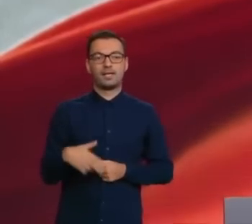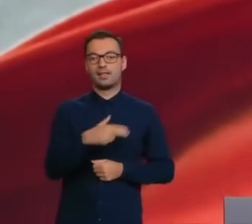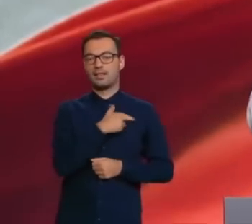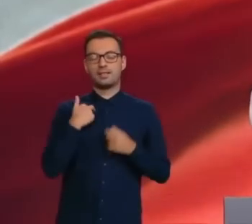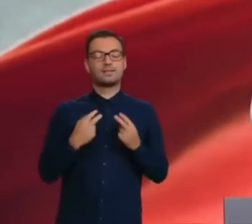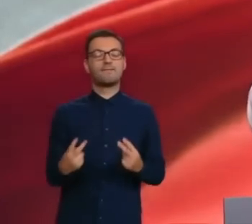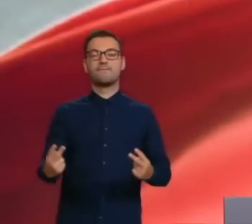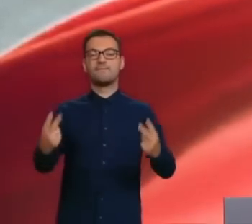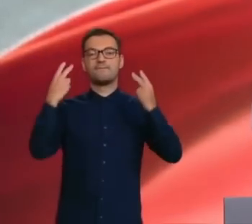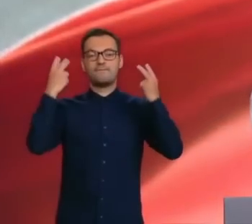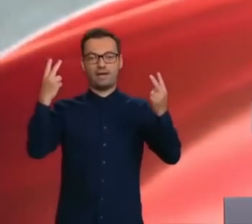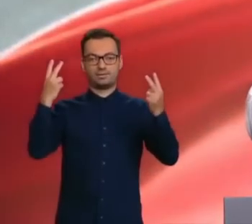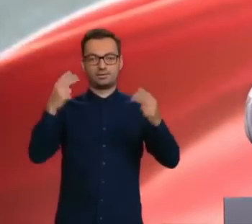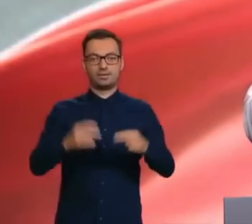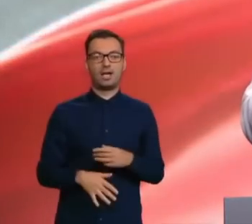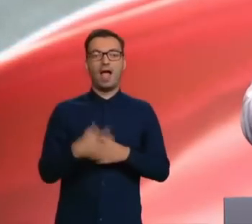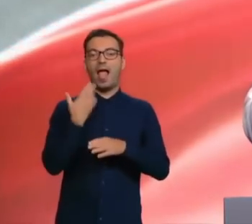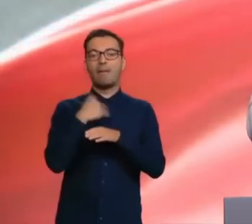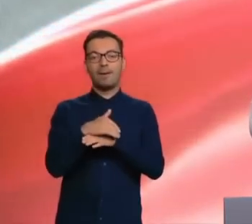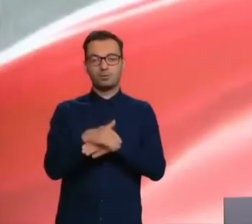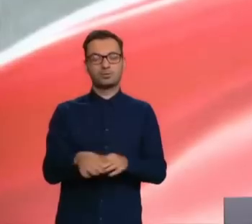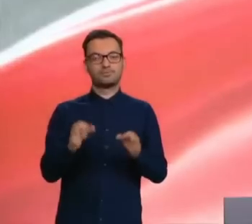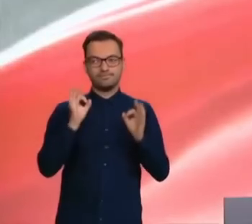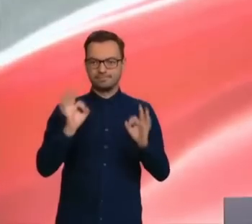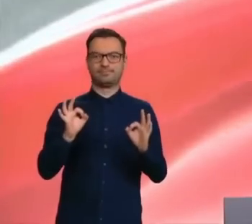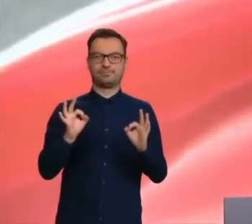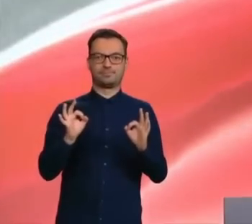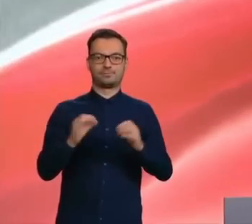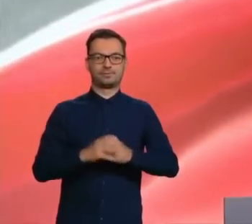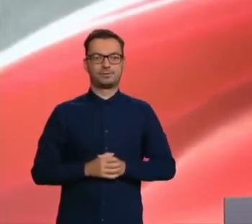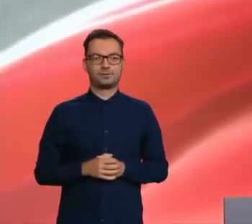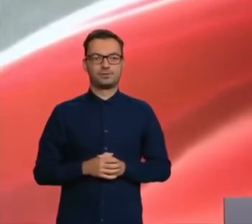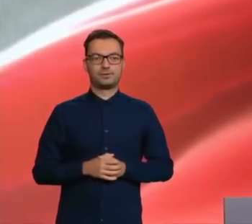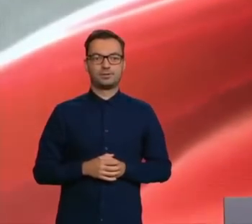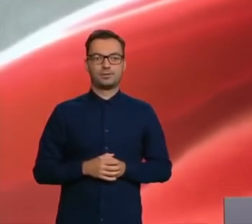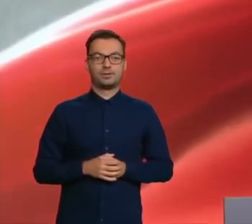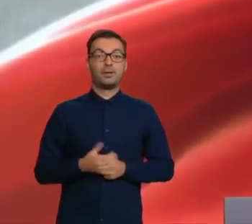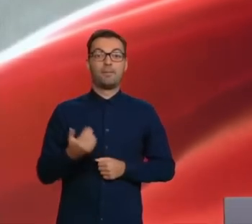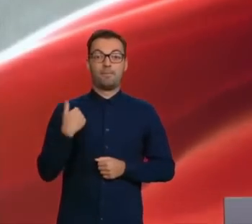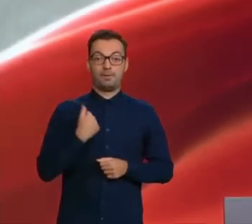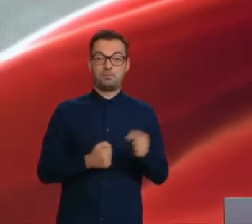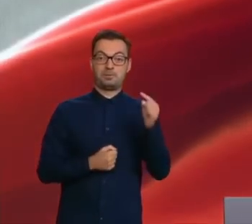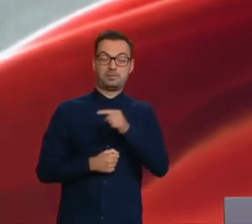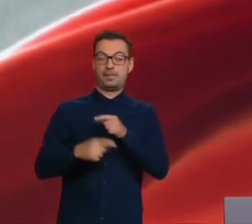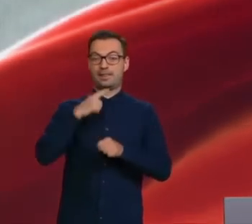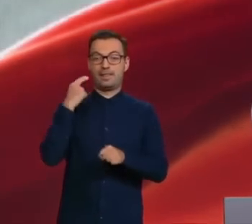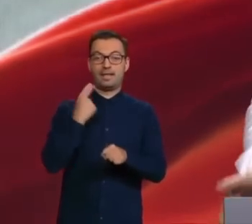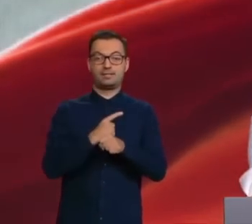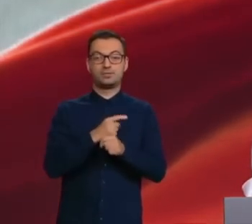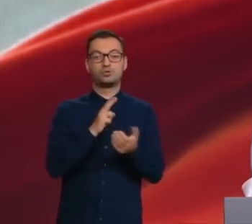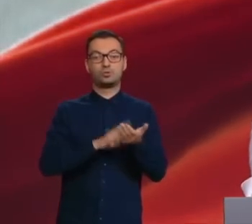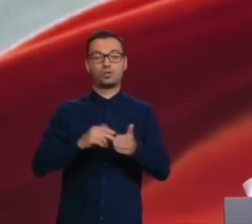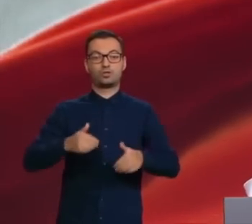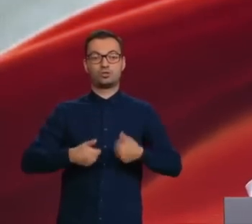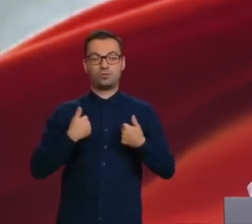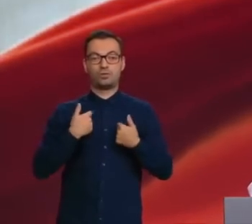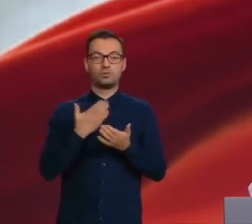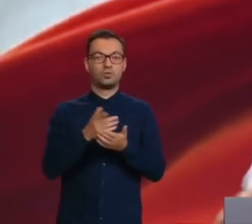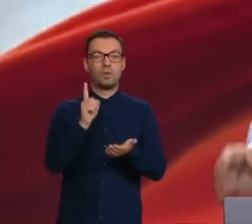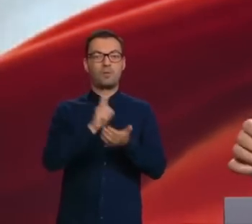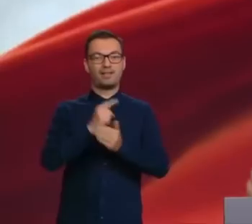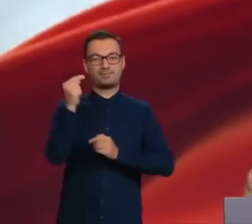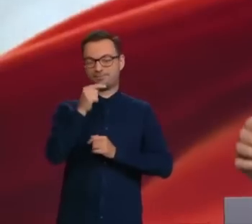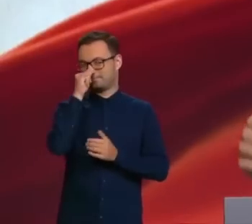ważną, zrób 100 tysięcy plus i naprawdę coś znaczyły. Po decyzji o składce dobrobyt, której nie można odliczyć od